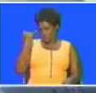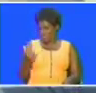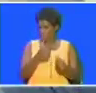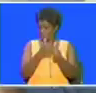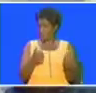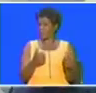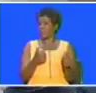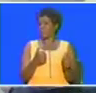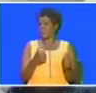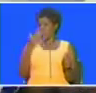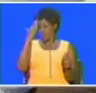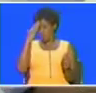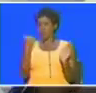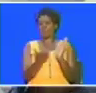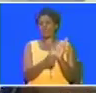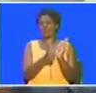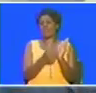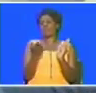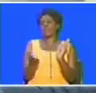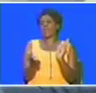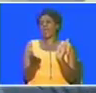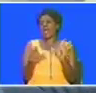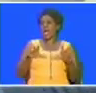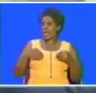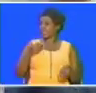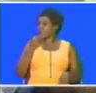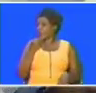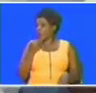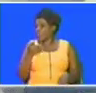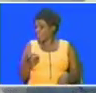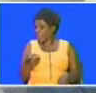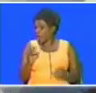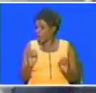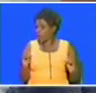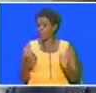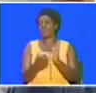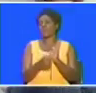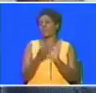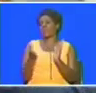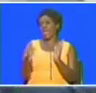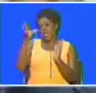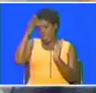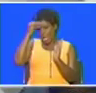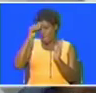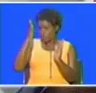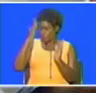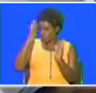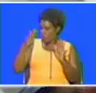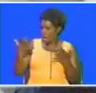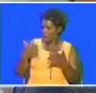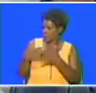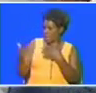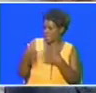anakataa msichana ujue iko shida, ama ukiona anakataa huyo houseboy wako pale nyumbani ujue iko tatizo. Kwa hivyo jifunze kuangalia hizo signs,